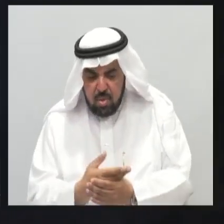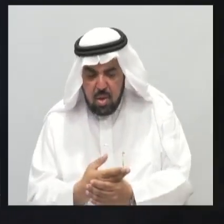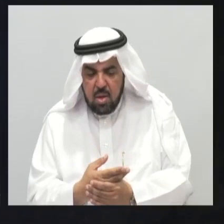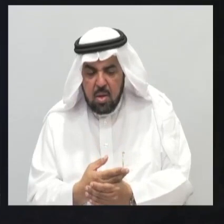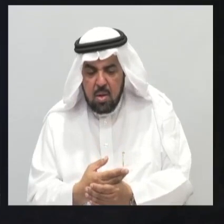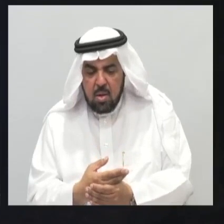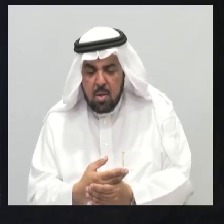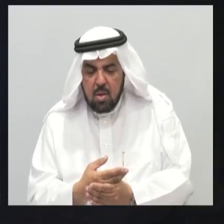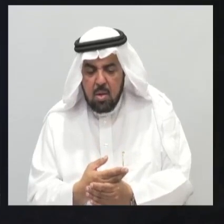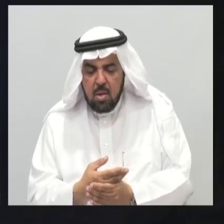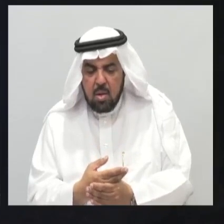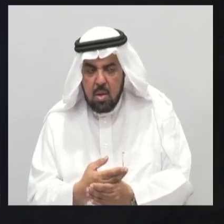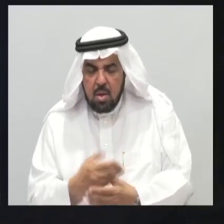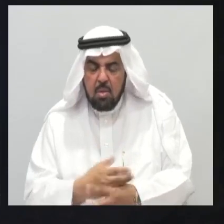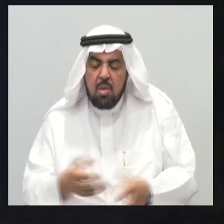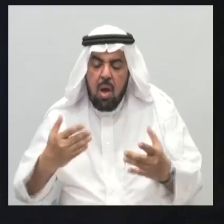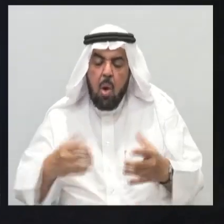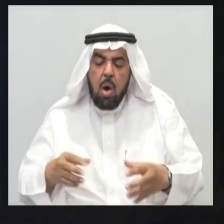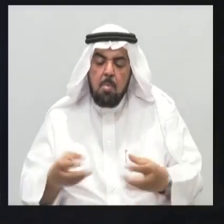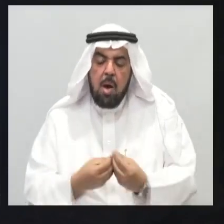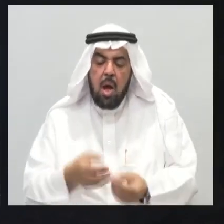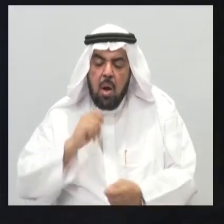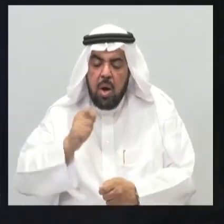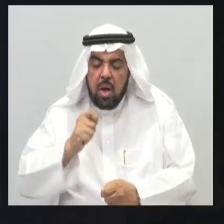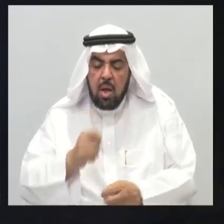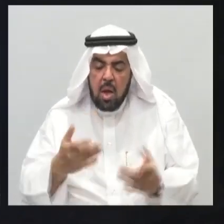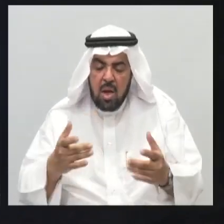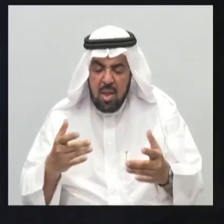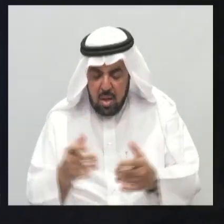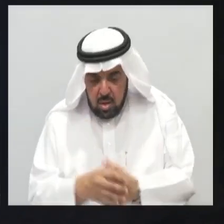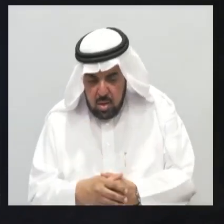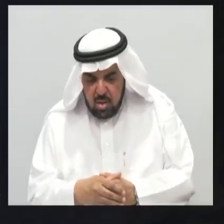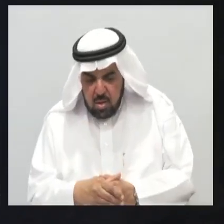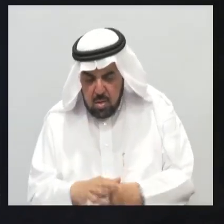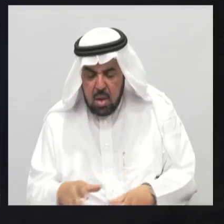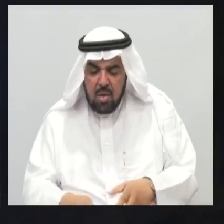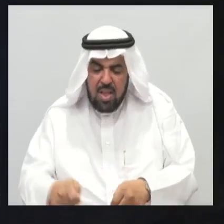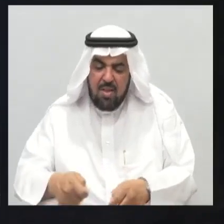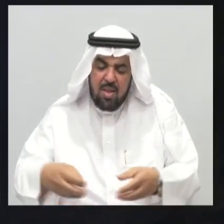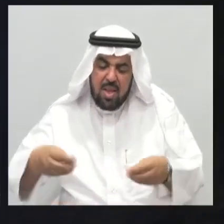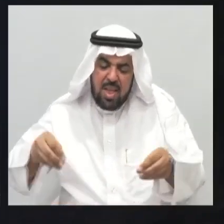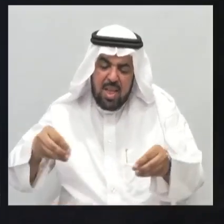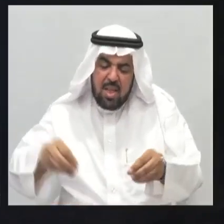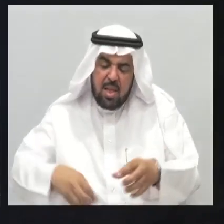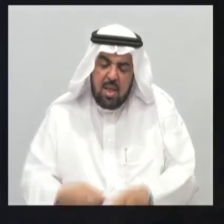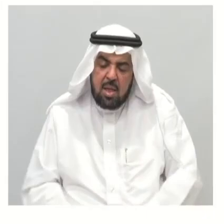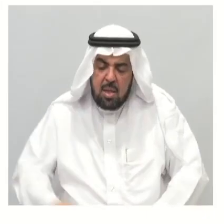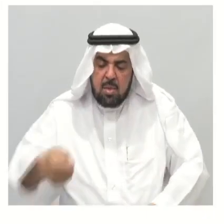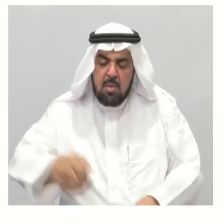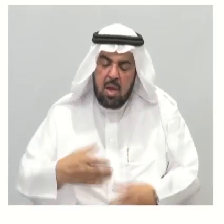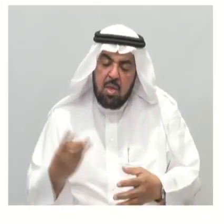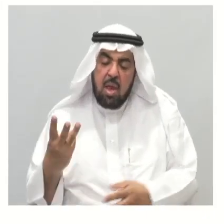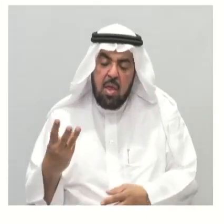الهواء؟ ماذا يفعل الهواء في الورقيات؟ لو تتركها في كيس خلال 3 أيام